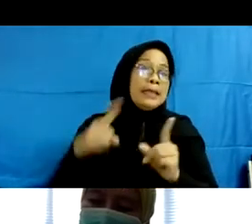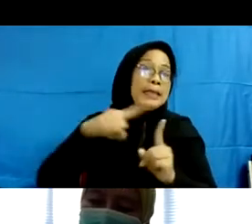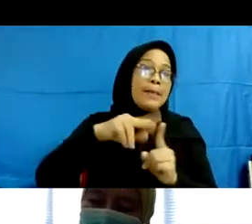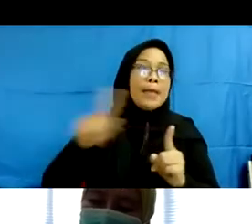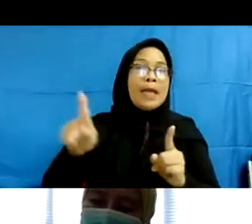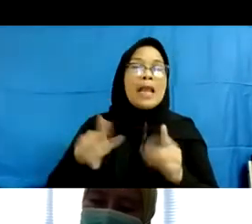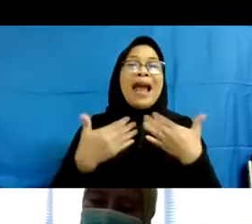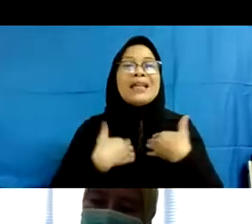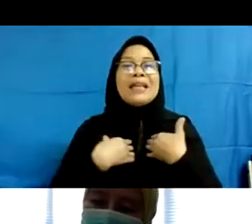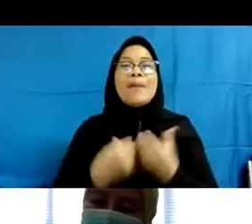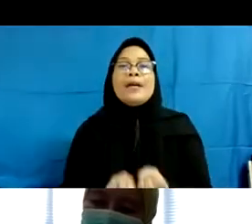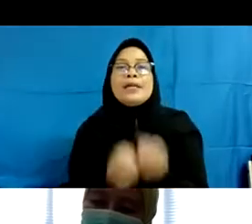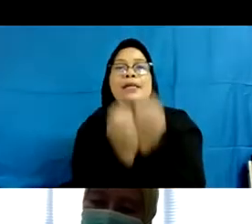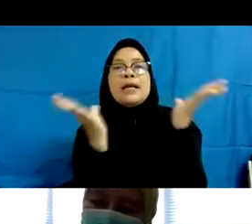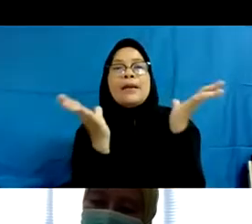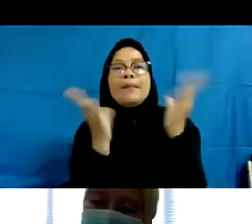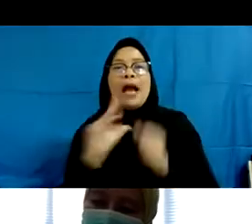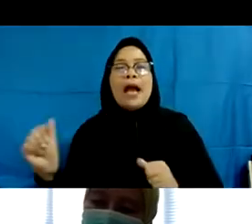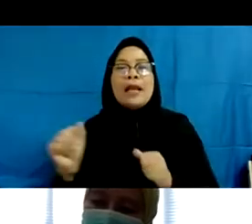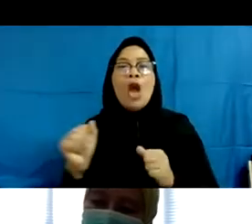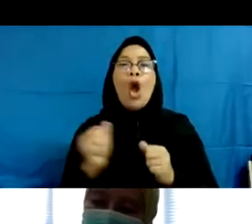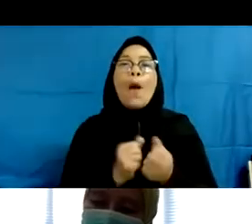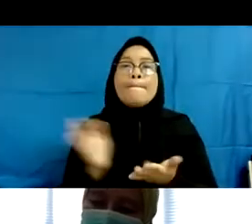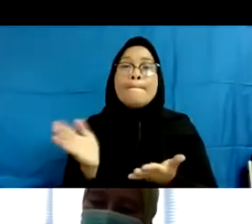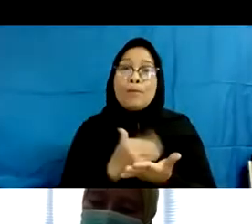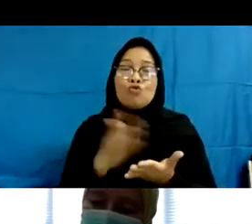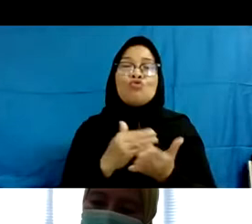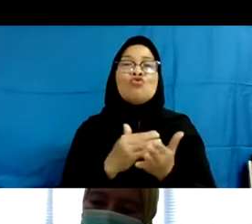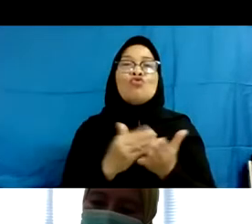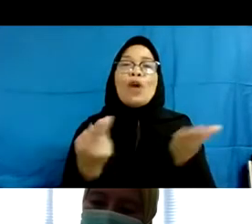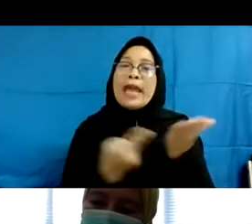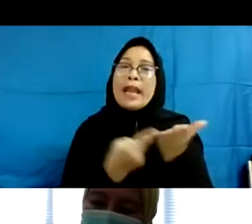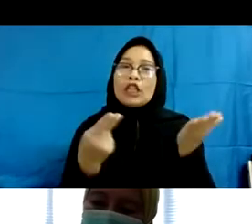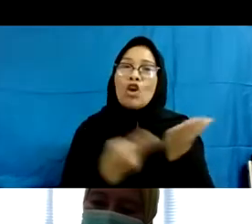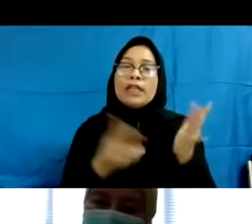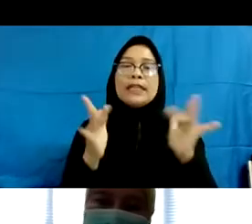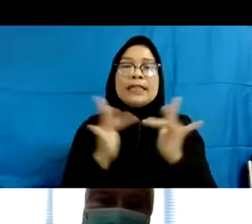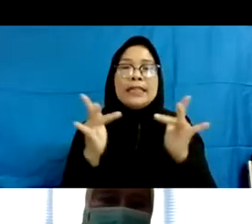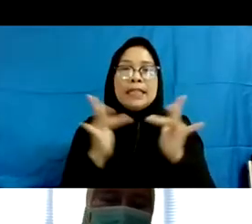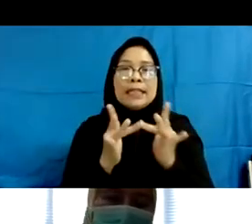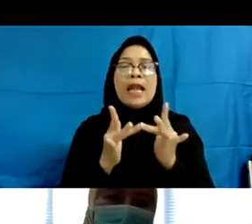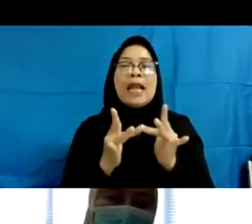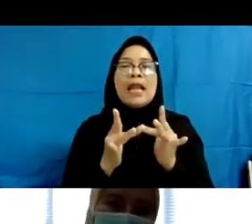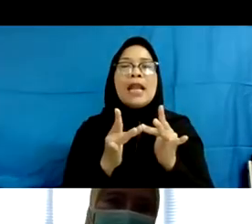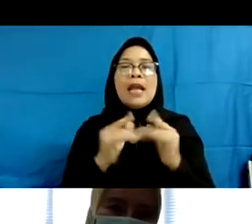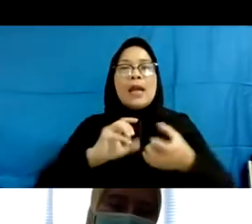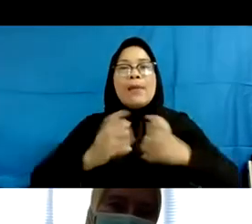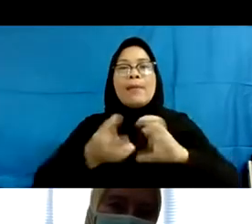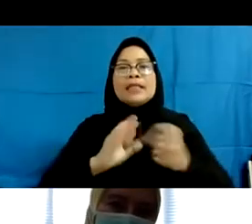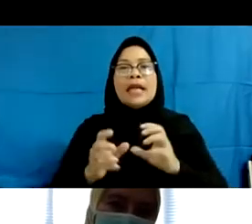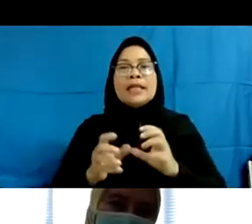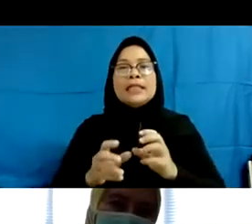bahwa sekarang ada pengembangan ke arah buku elektronik atau digital, itu adalah